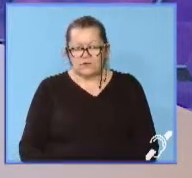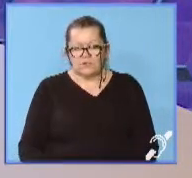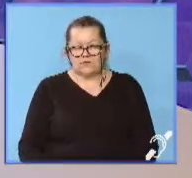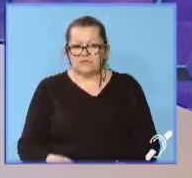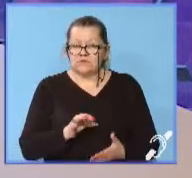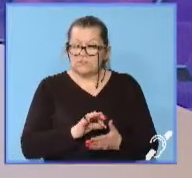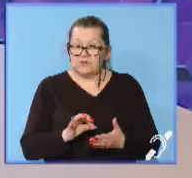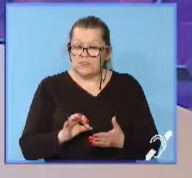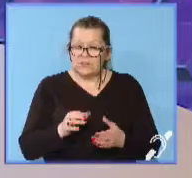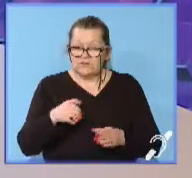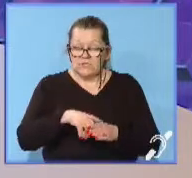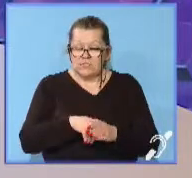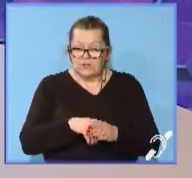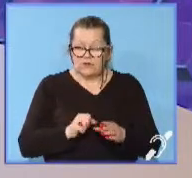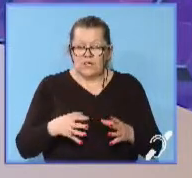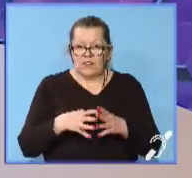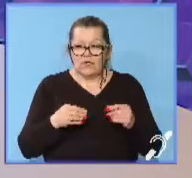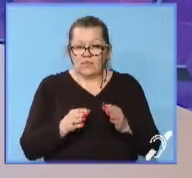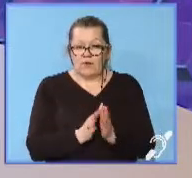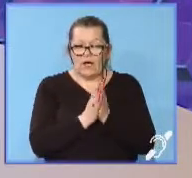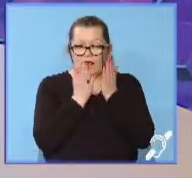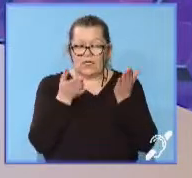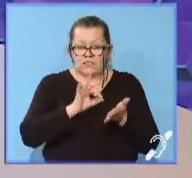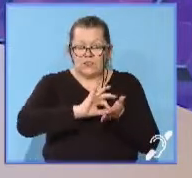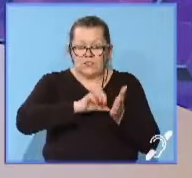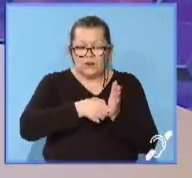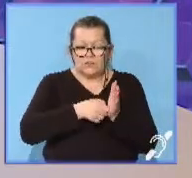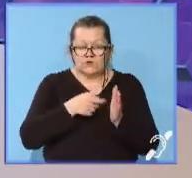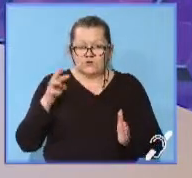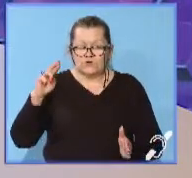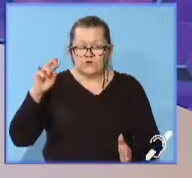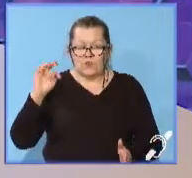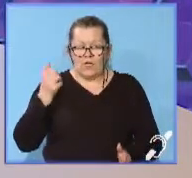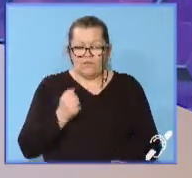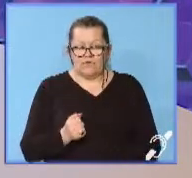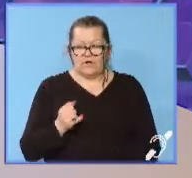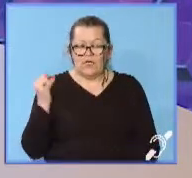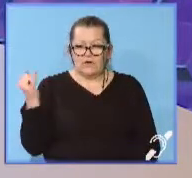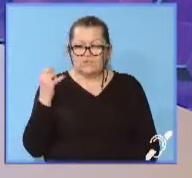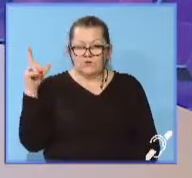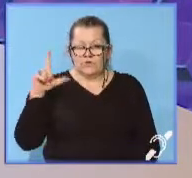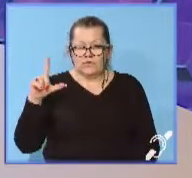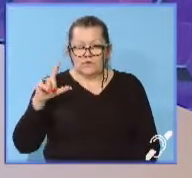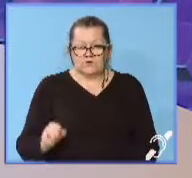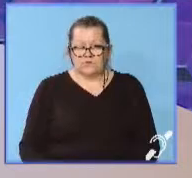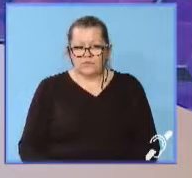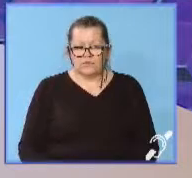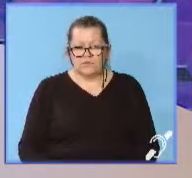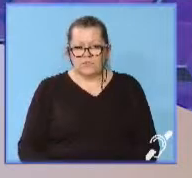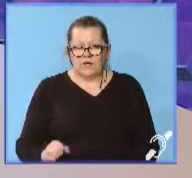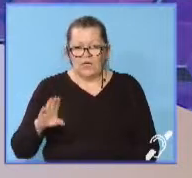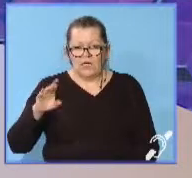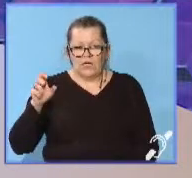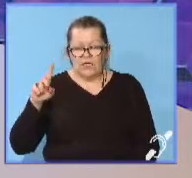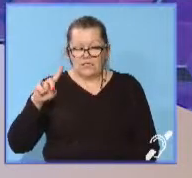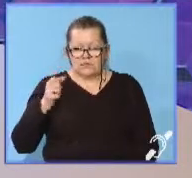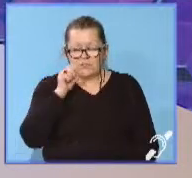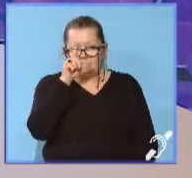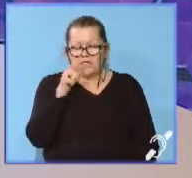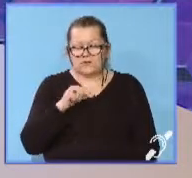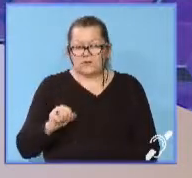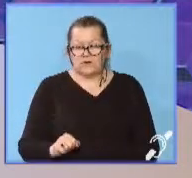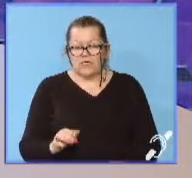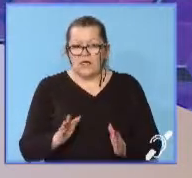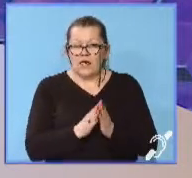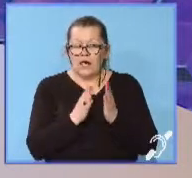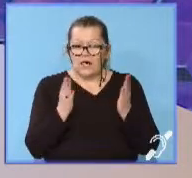redată culturii române Cartea este semnată de Petre ciureanu lingvist și istoric literar care a trăit în exil în Italia